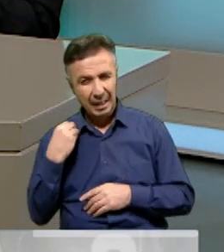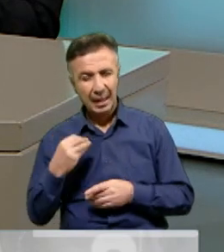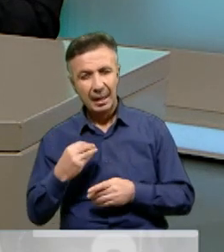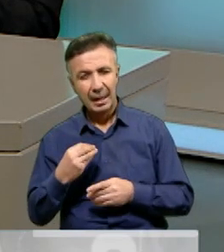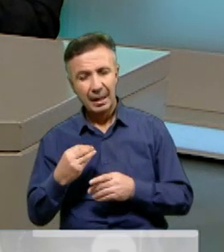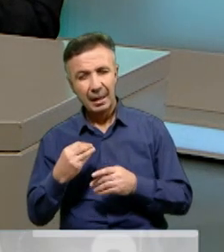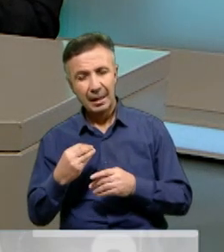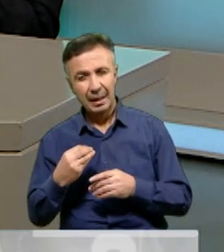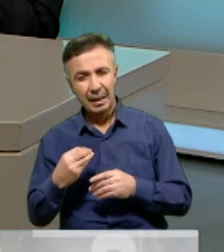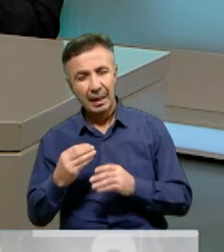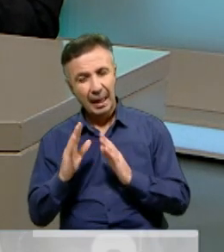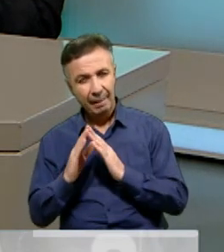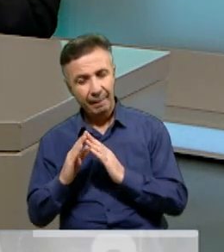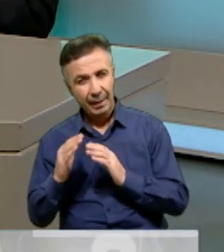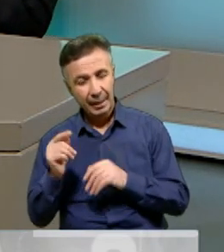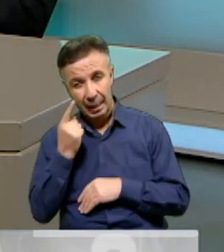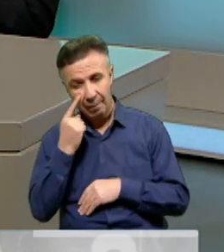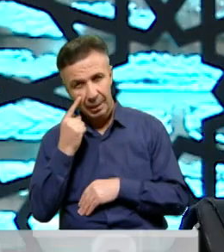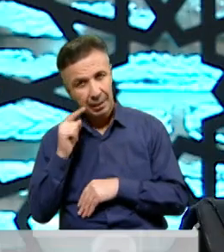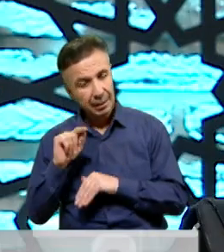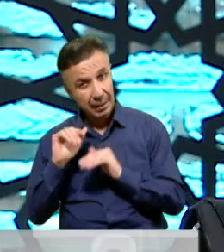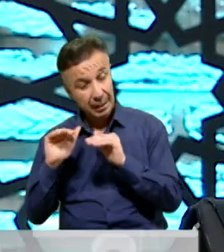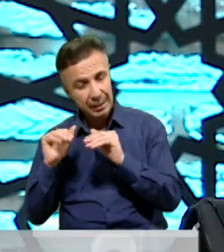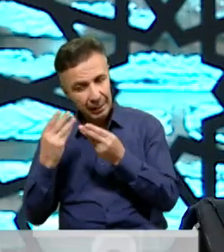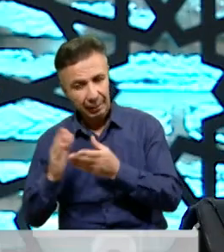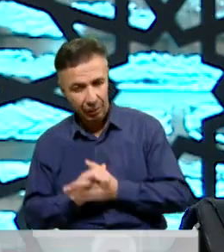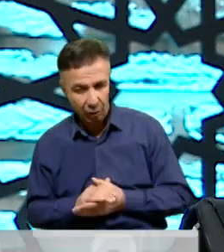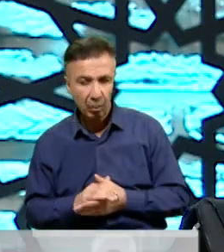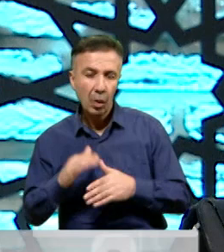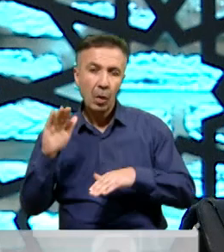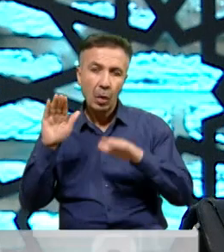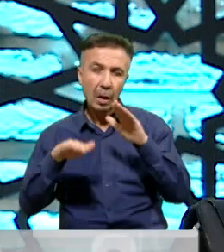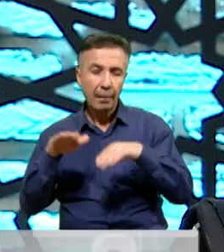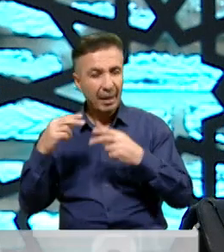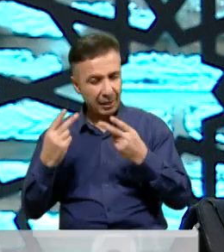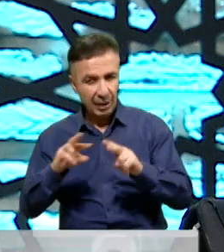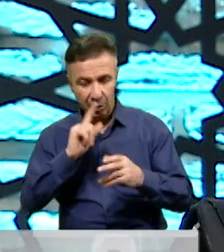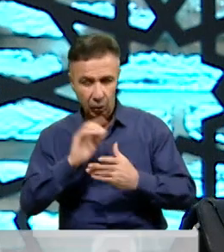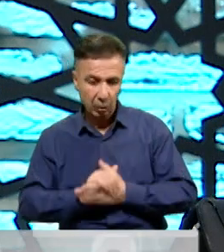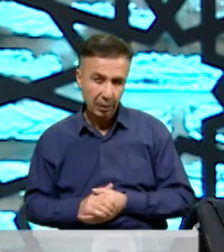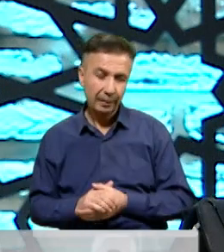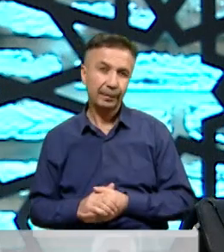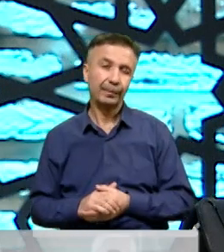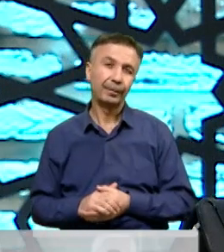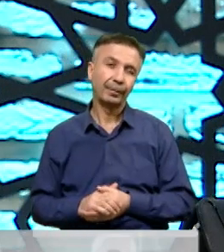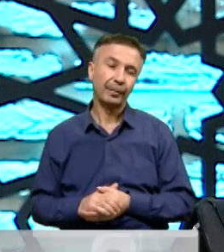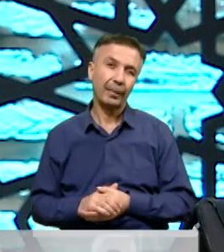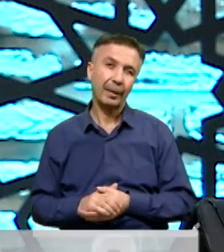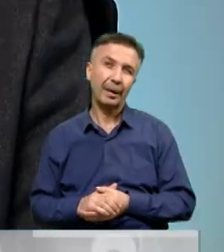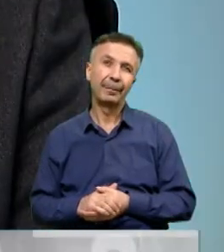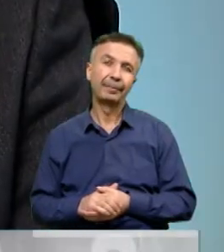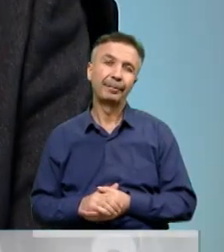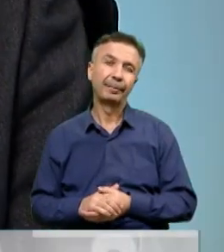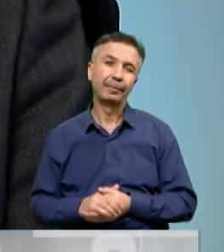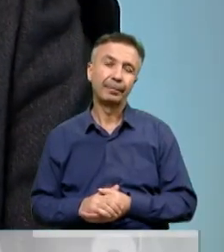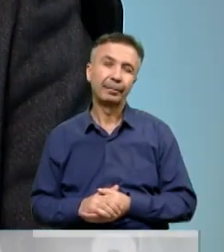desteği ve teşviği de var. Açılan kampanyanın caiz olup olmadığını sormuş Ali Bey. Hatta da bir telefonumuz var, vaktimizde biraz dar.